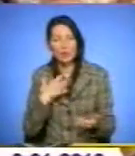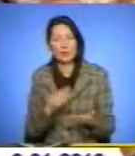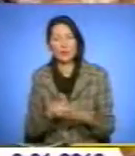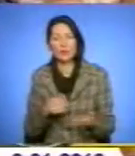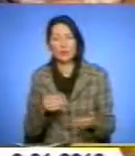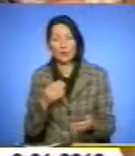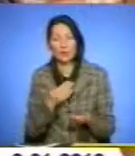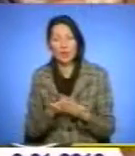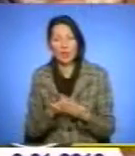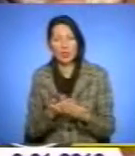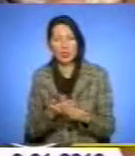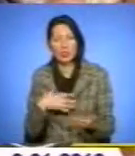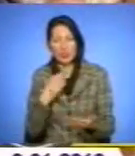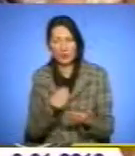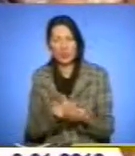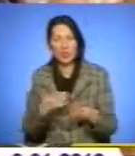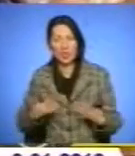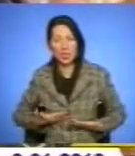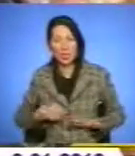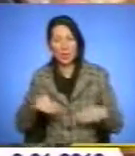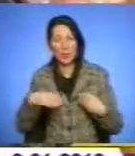життям дати певний приклад, певний